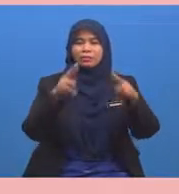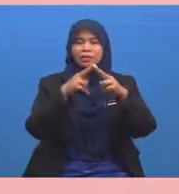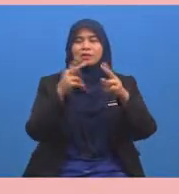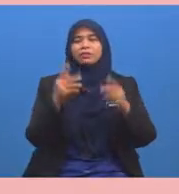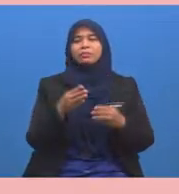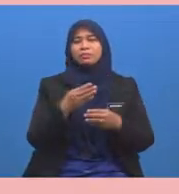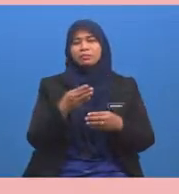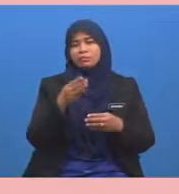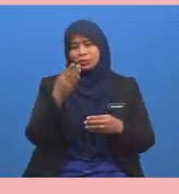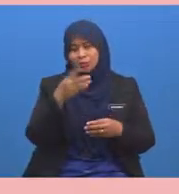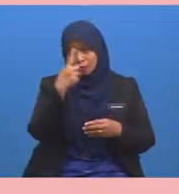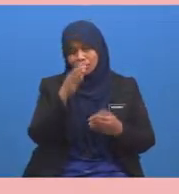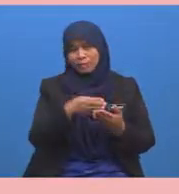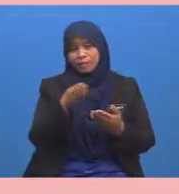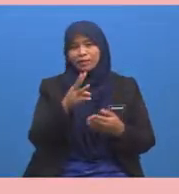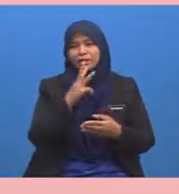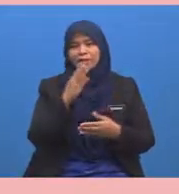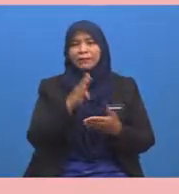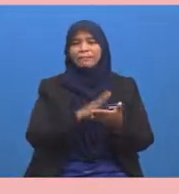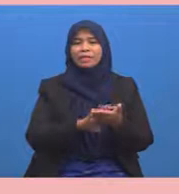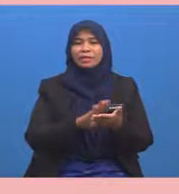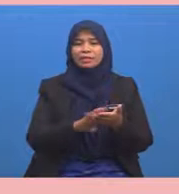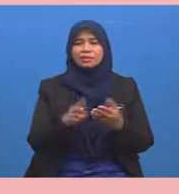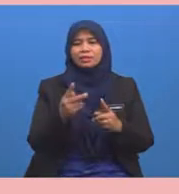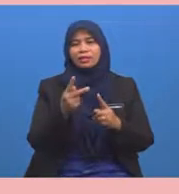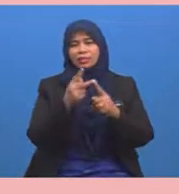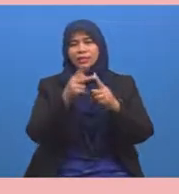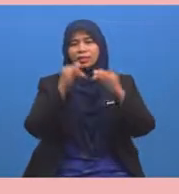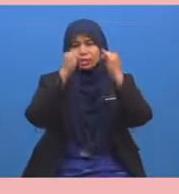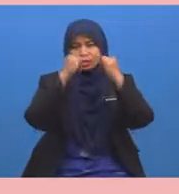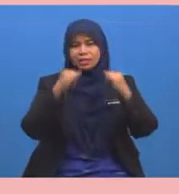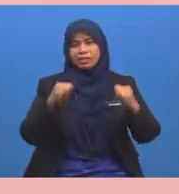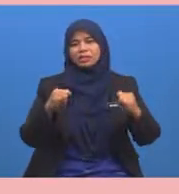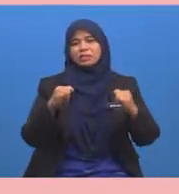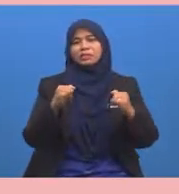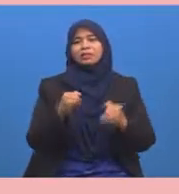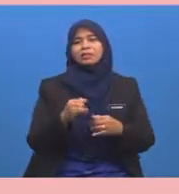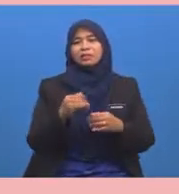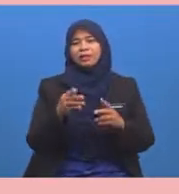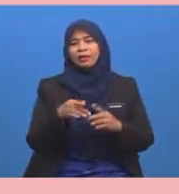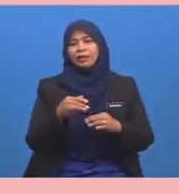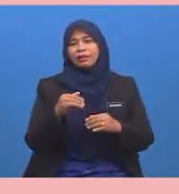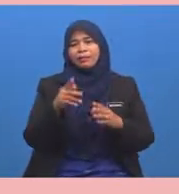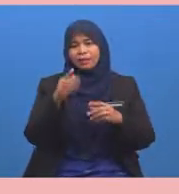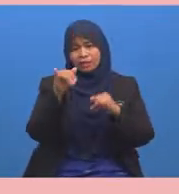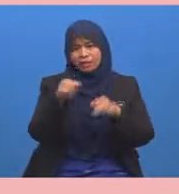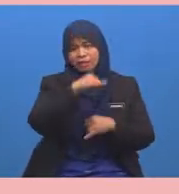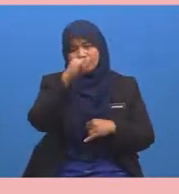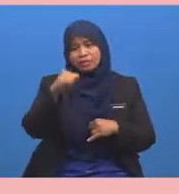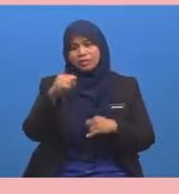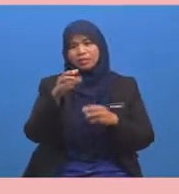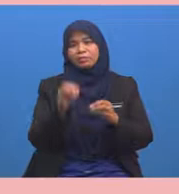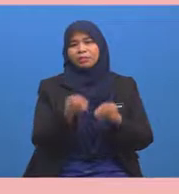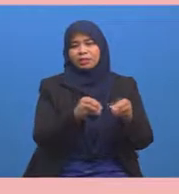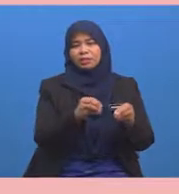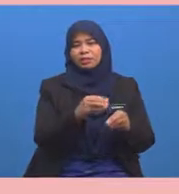air bersih untuk aktiviti domestik, industri, pertanian dan perlombongan. Ketiadaan air